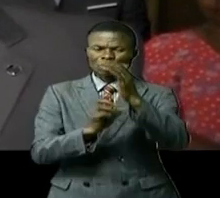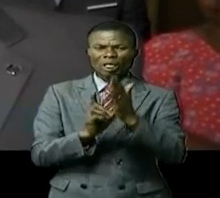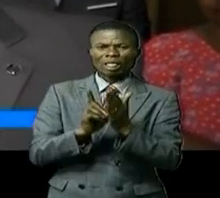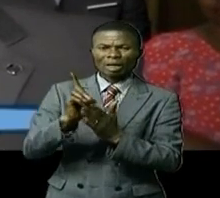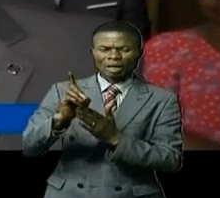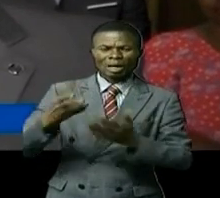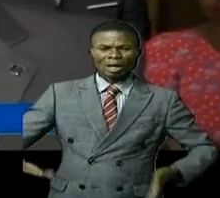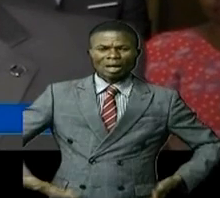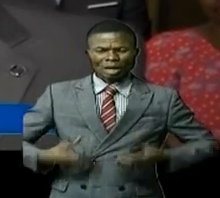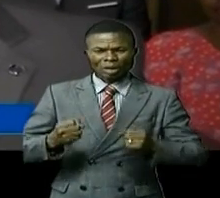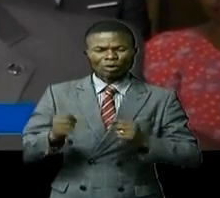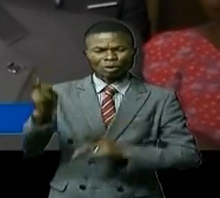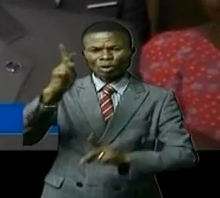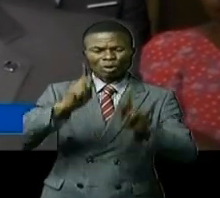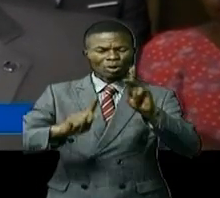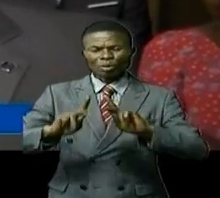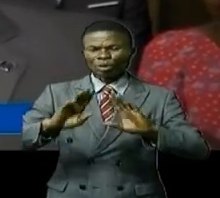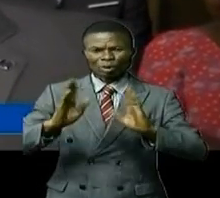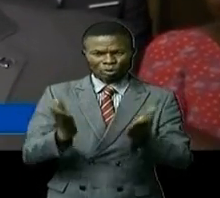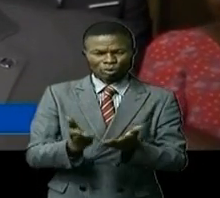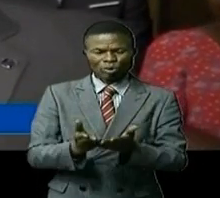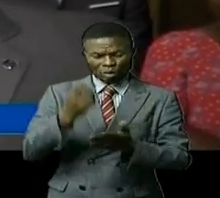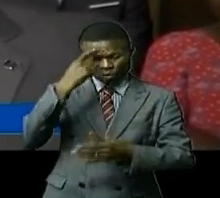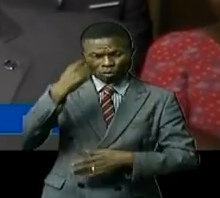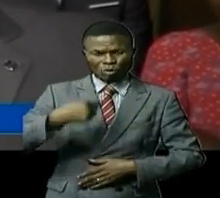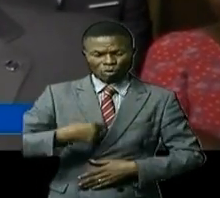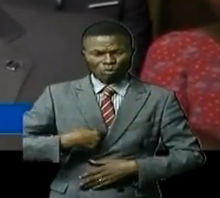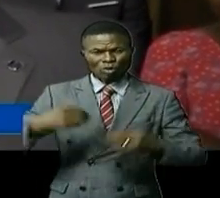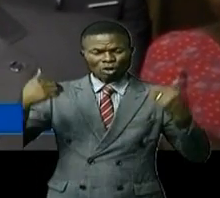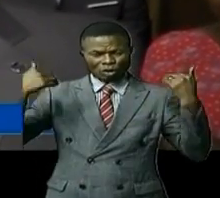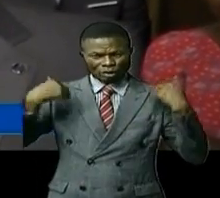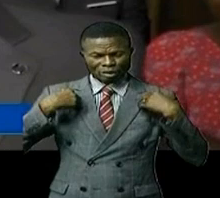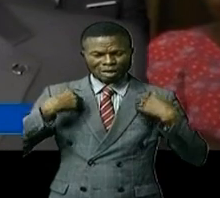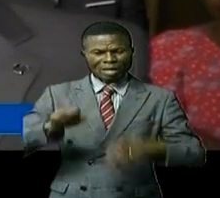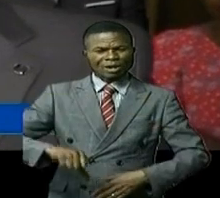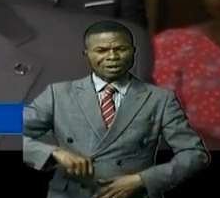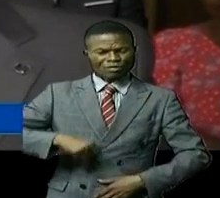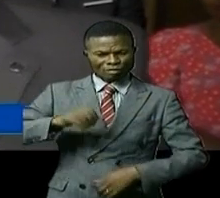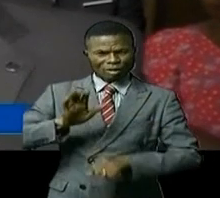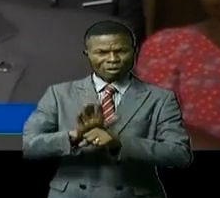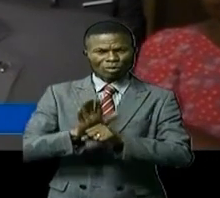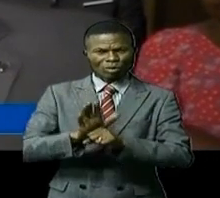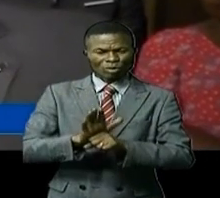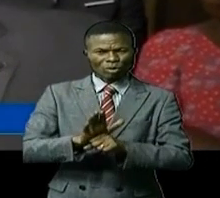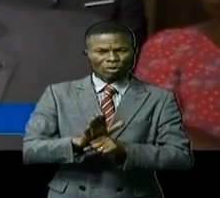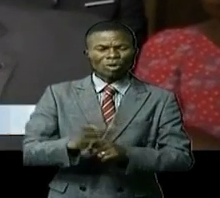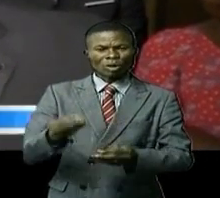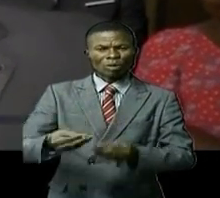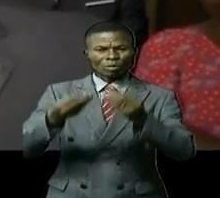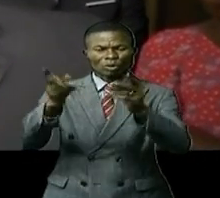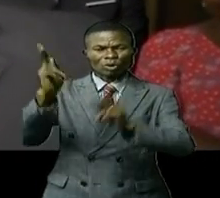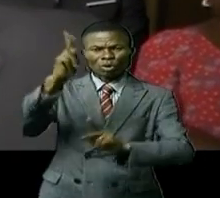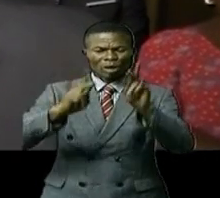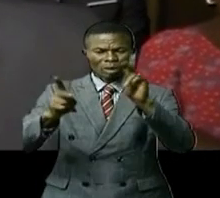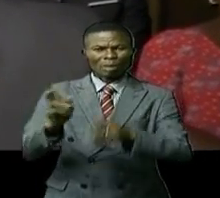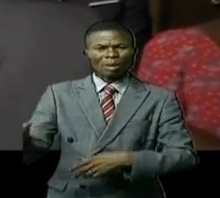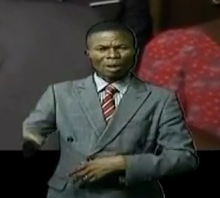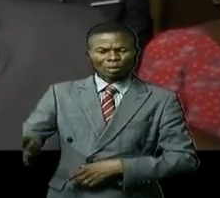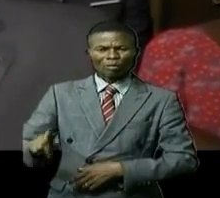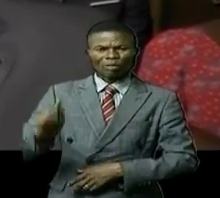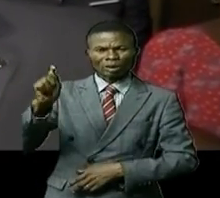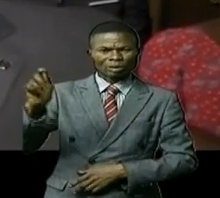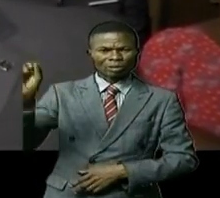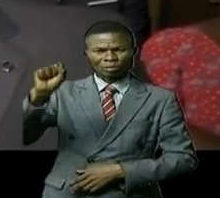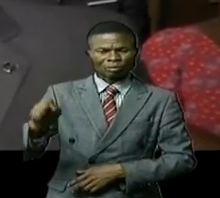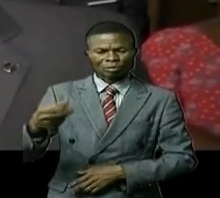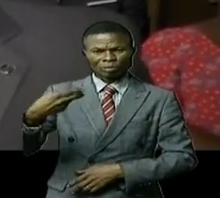pour cette population et pour moi, c'est un motif de fierté que je vais léguer à la population de la Tchopo après